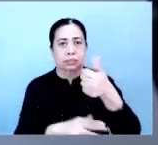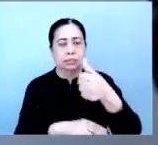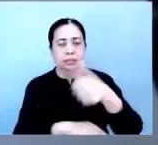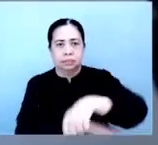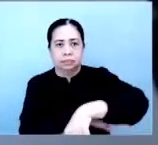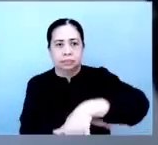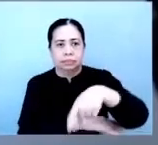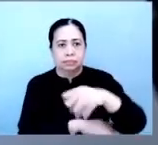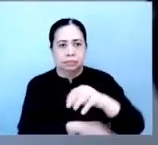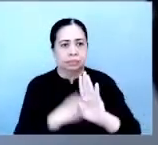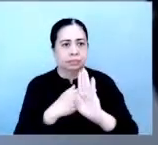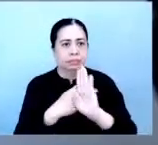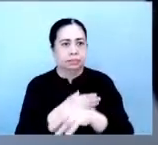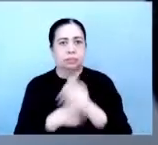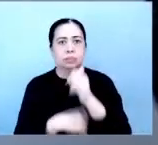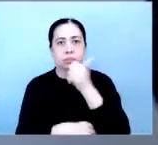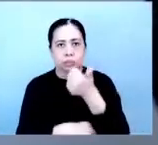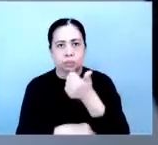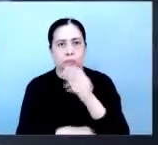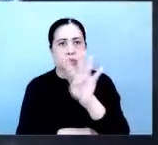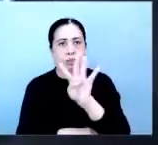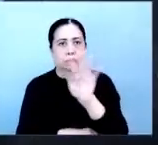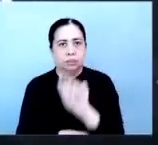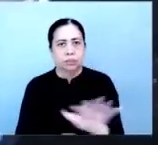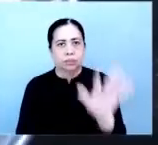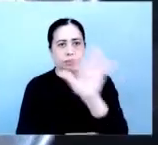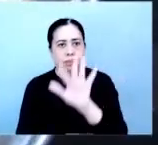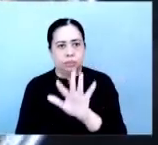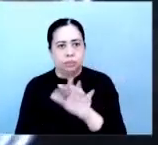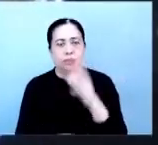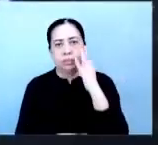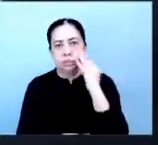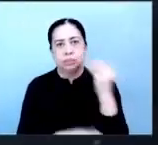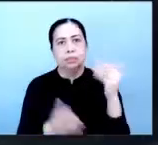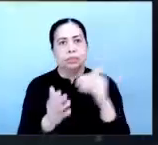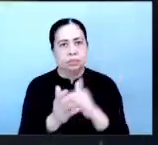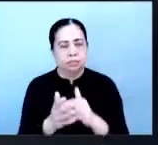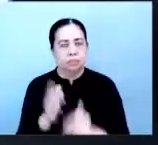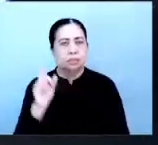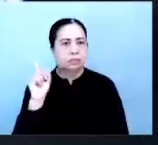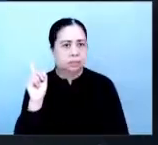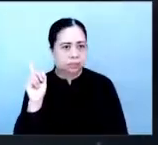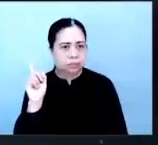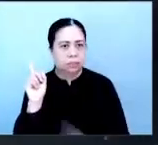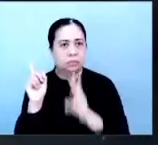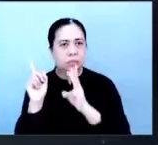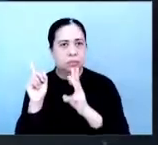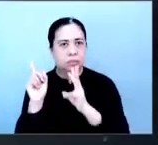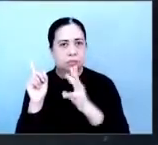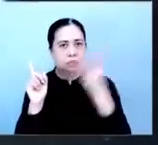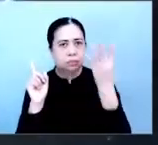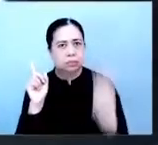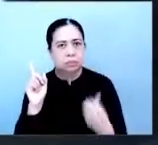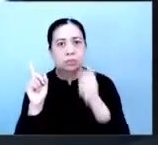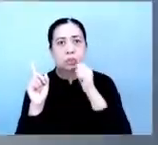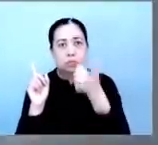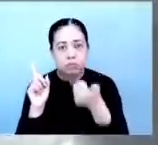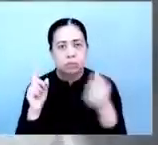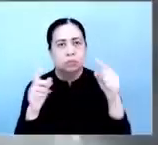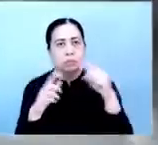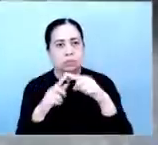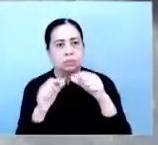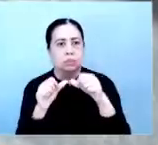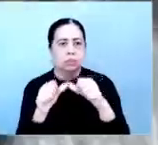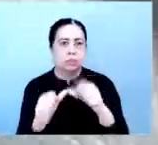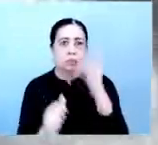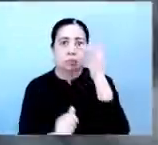Babalik naman ang serbisyo bukas alas 4 ng umaga. Makakaranas ulit ang Antipolo ng water interruption bukas at posible itong umabot ng